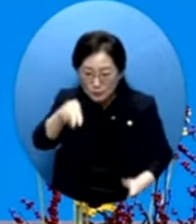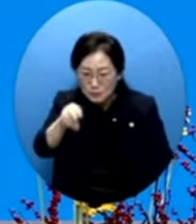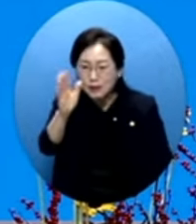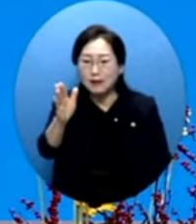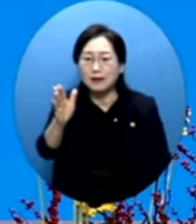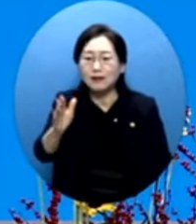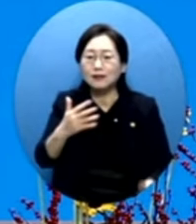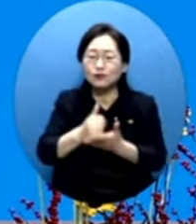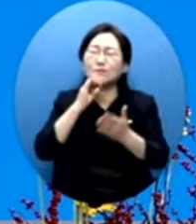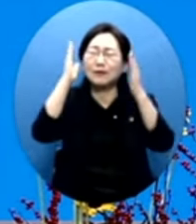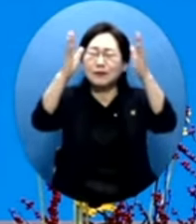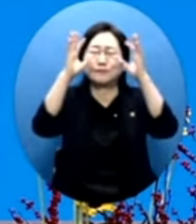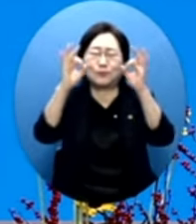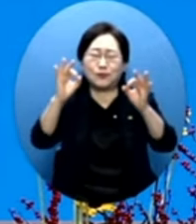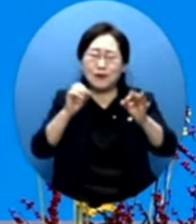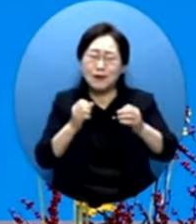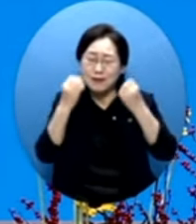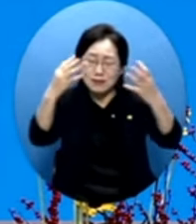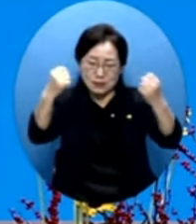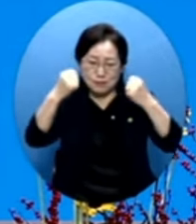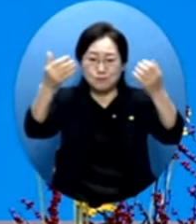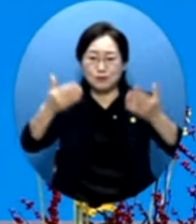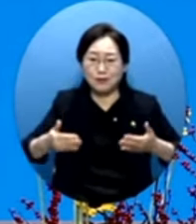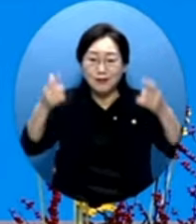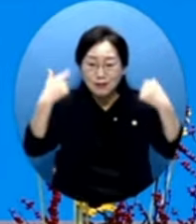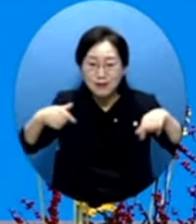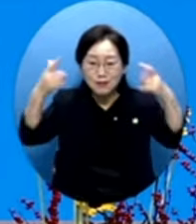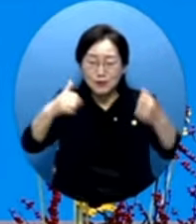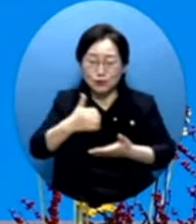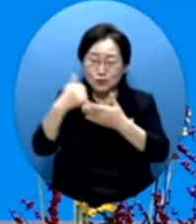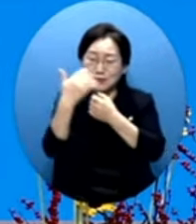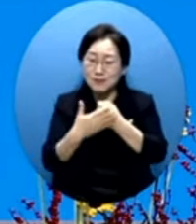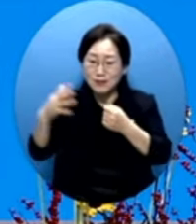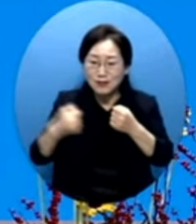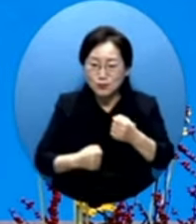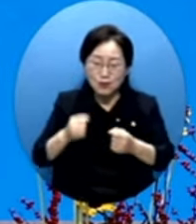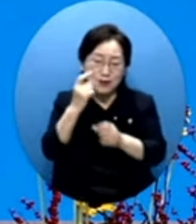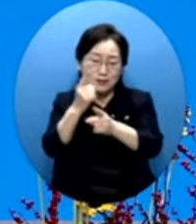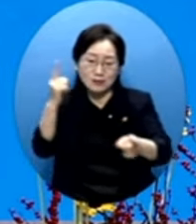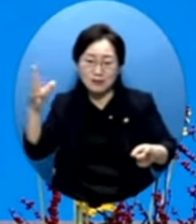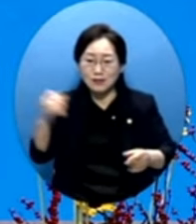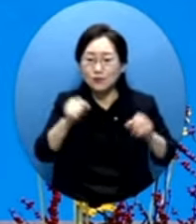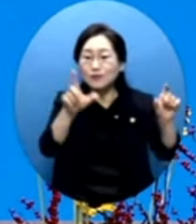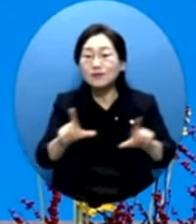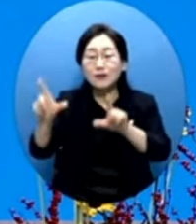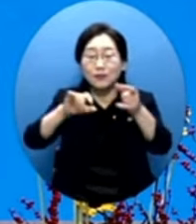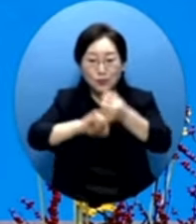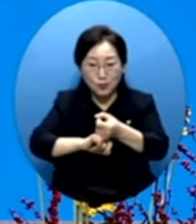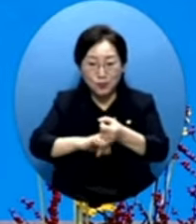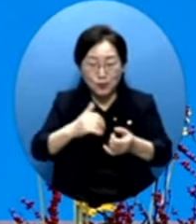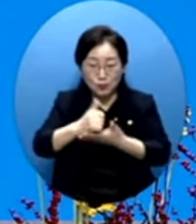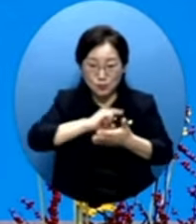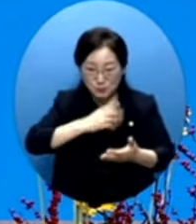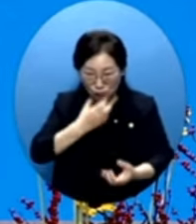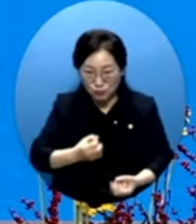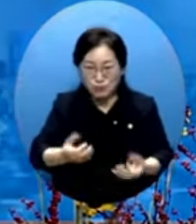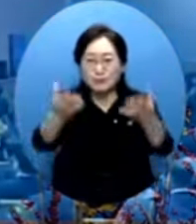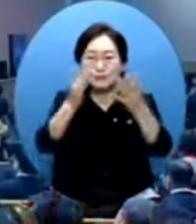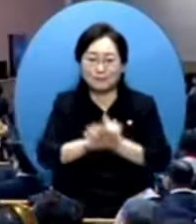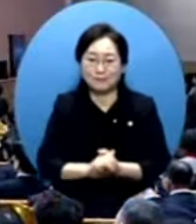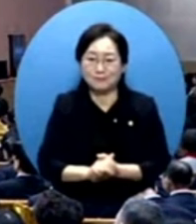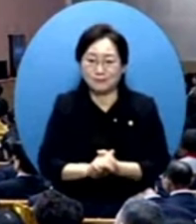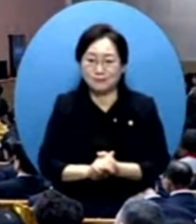말고 주님만 바라보고임을 얻고 날마다 주님의 가운데 승리의 삶을 살아가는 여러분 모두가 되기를 주님의 이으로 축원합니다